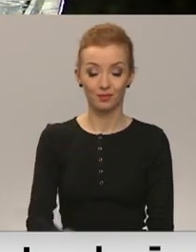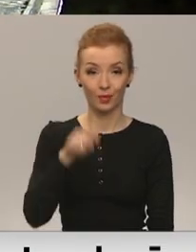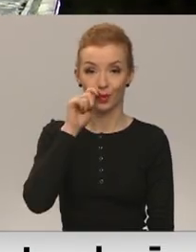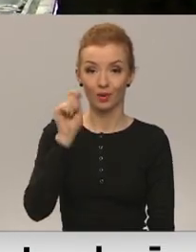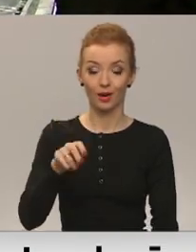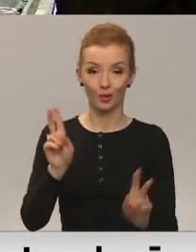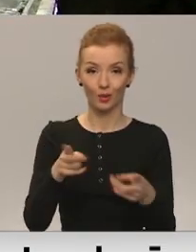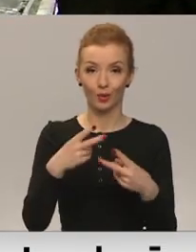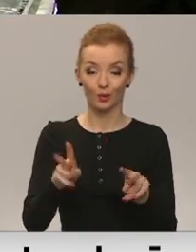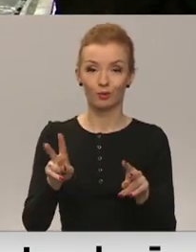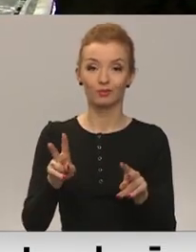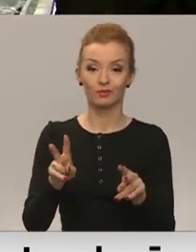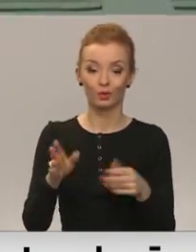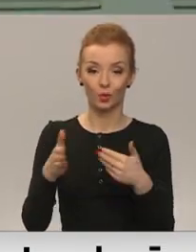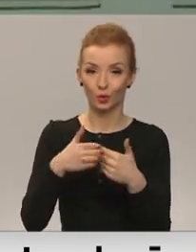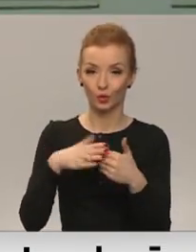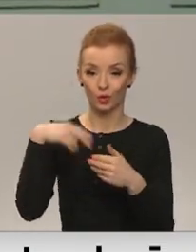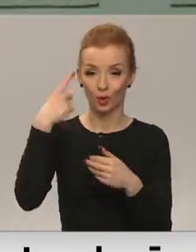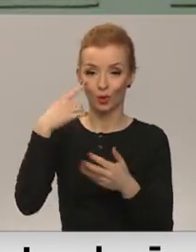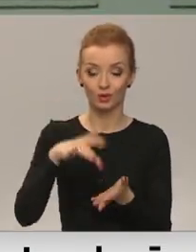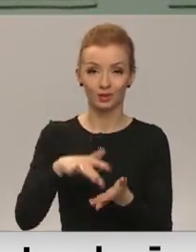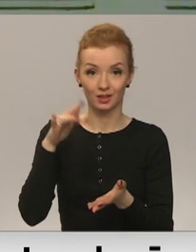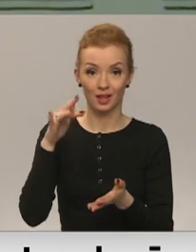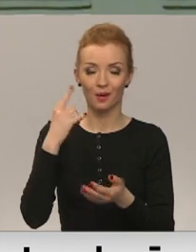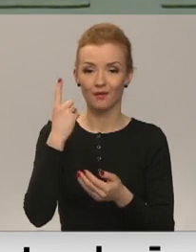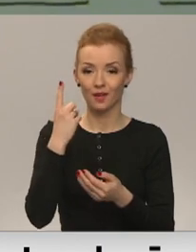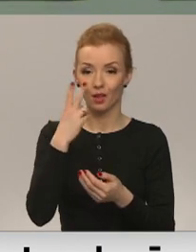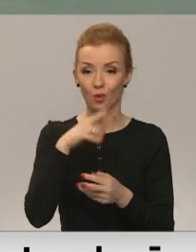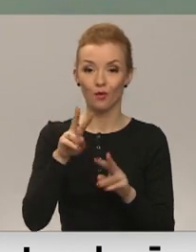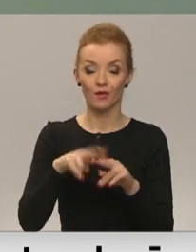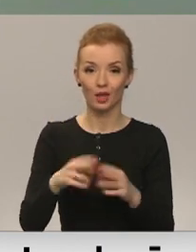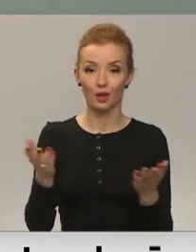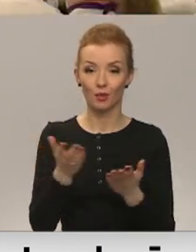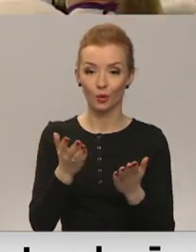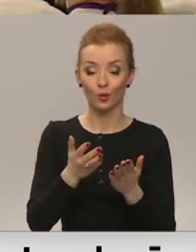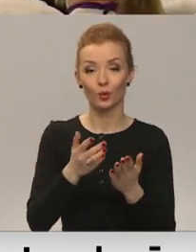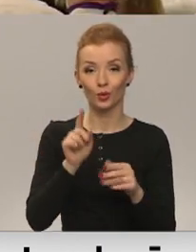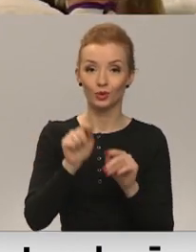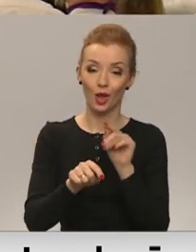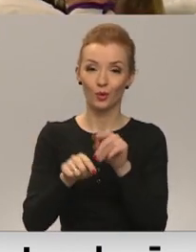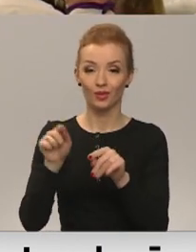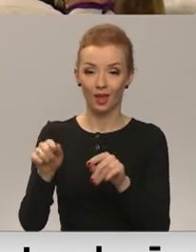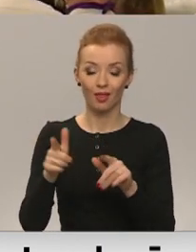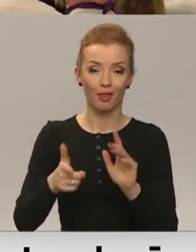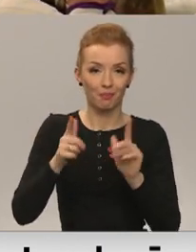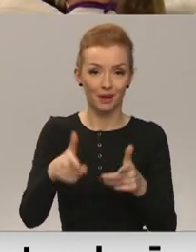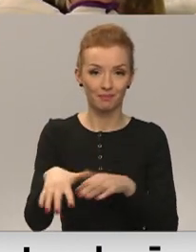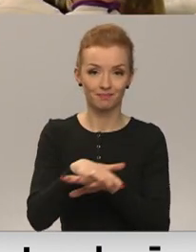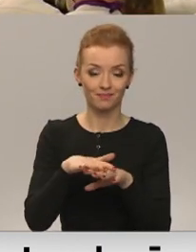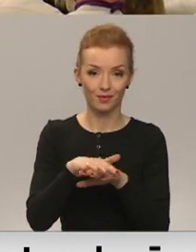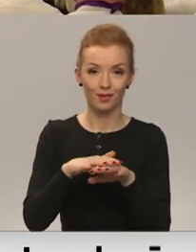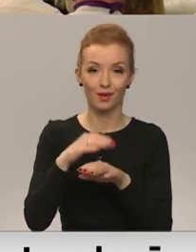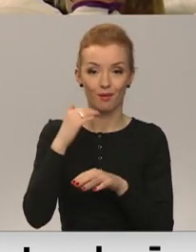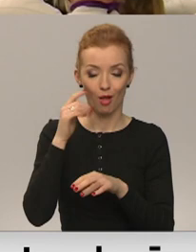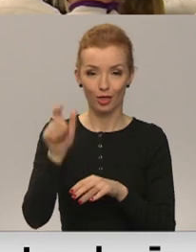Ukraiņu klubs, kas atrodas tuvu Londonas centram, ir viena no vietām, kur ik pa brīdim labprāt pulcējas baltieši.